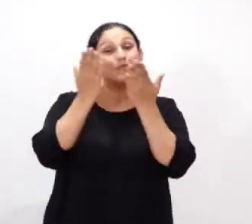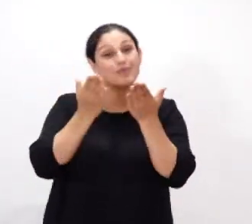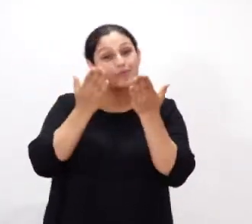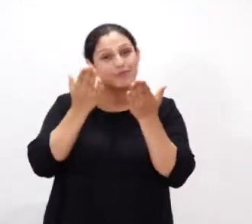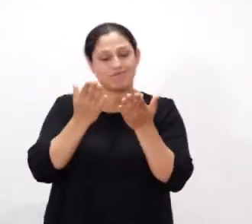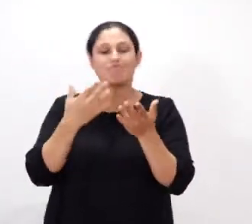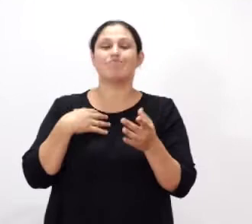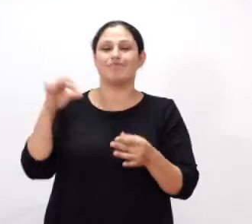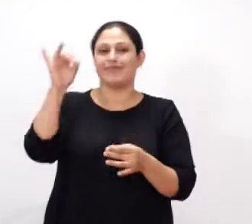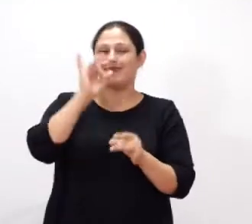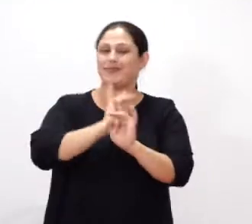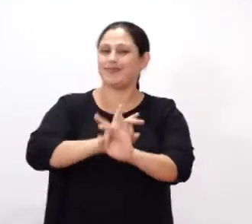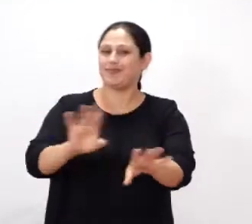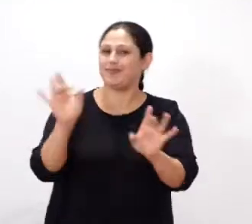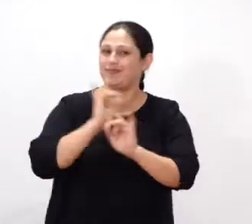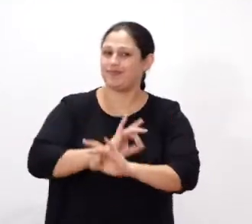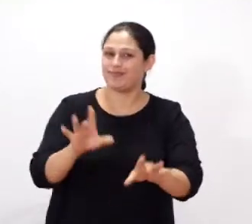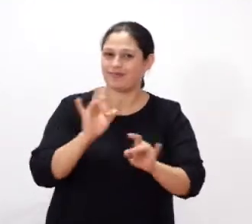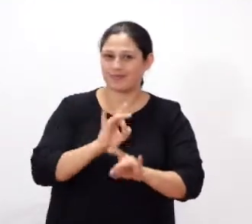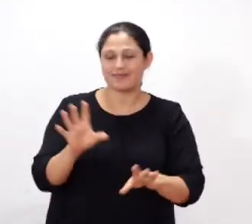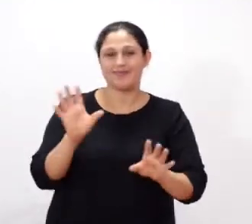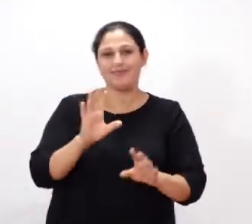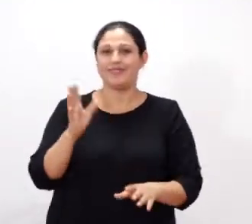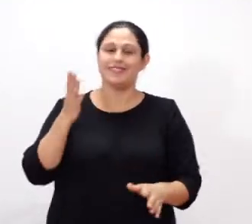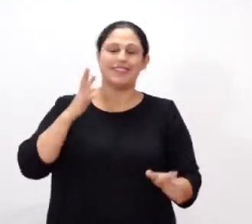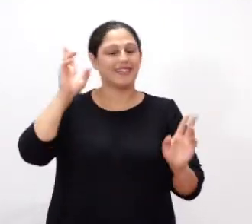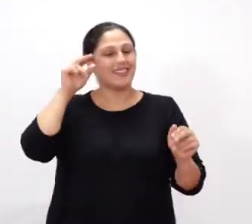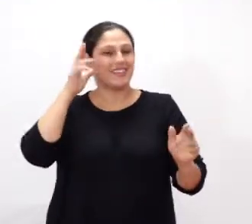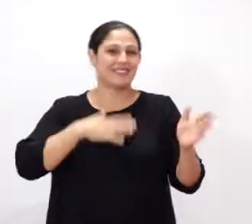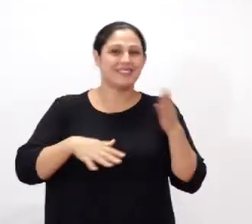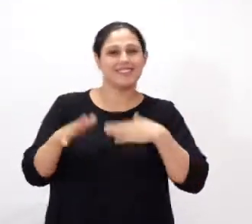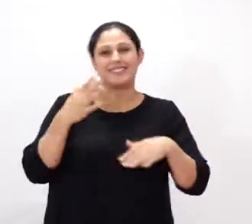شما حکایت چه میخونم مرازی حکایت چه